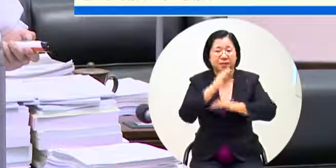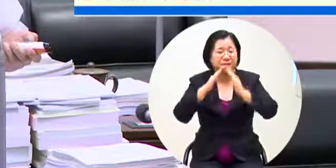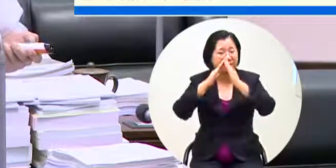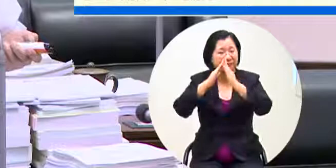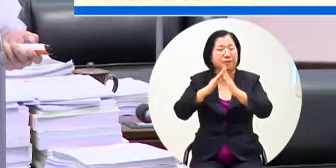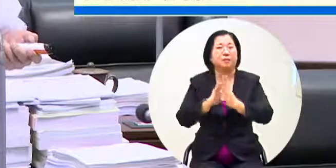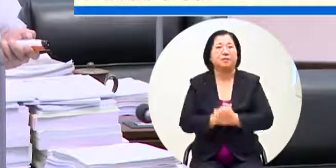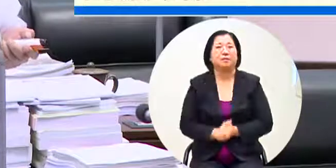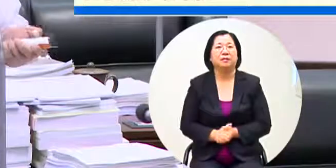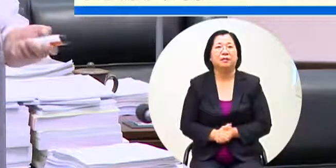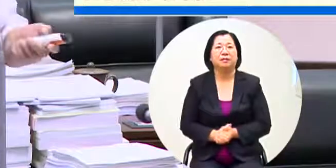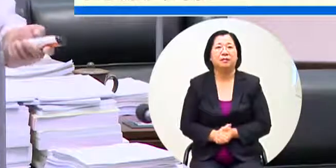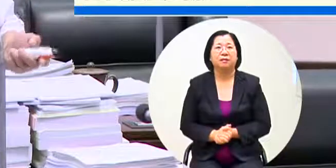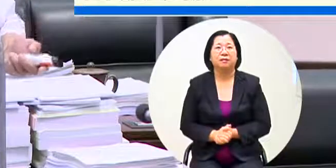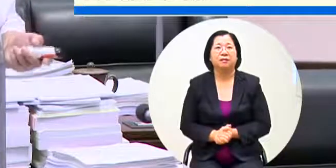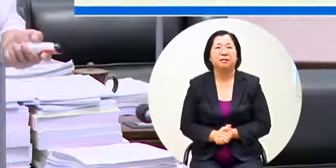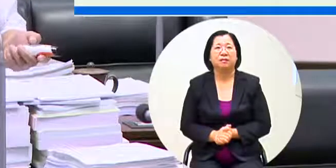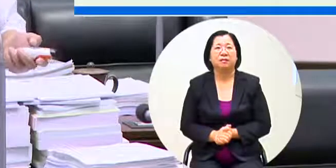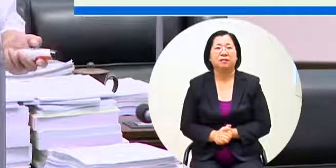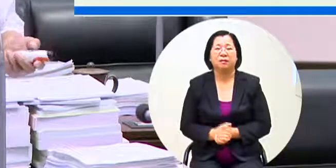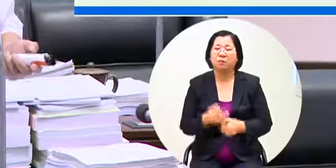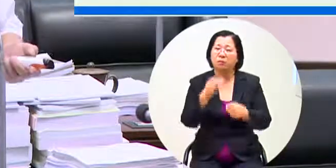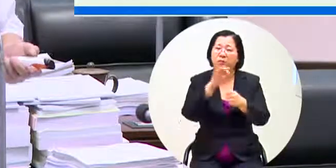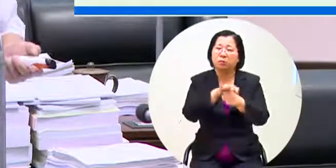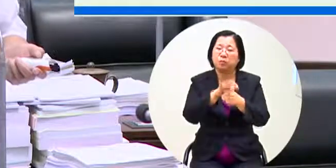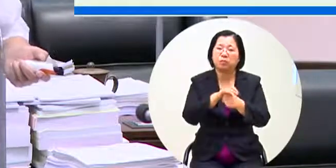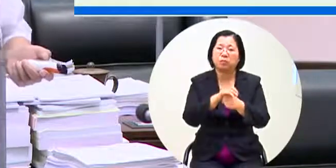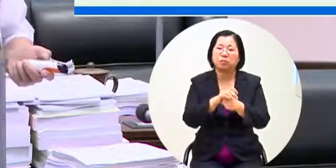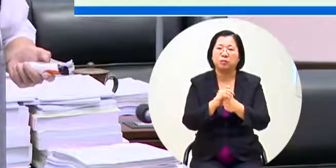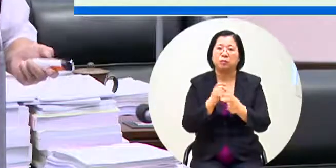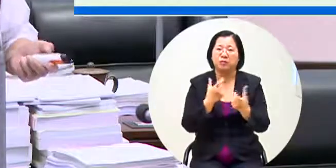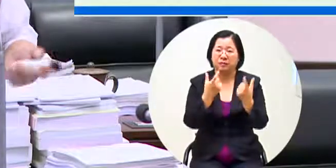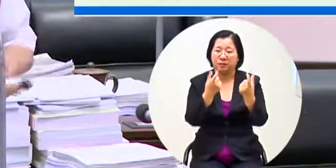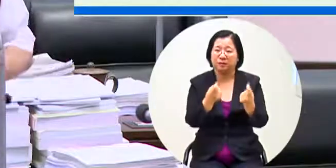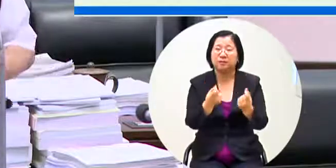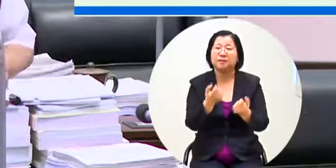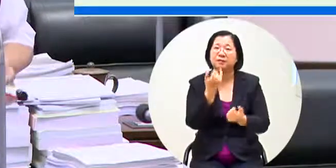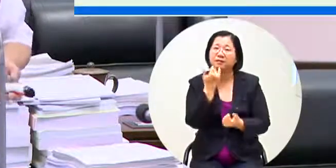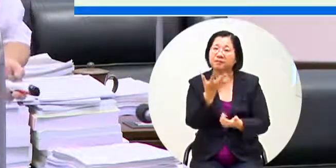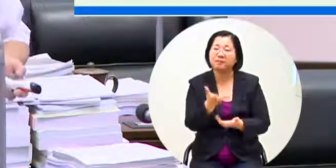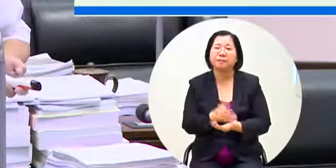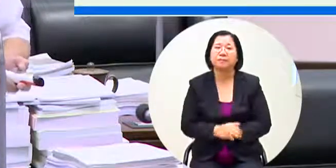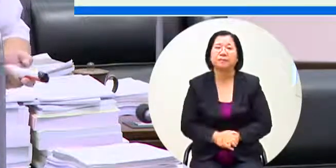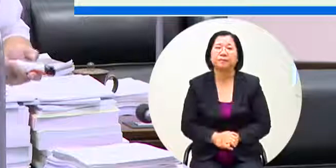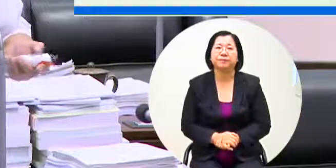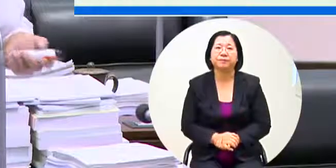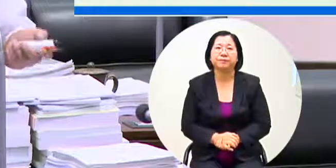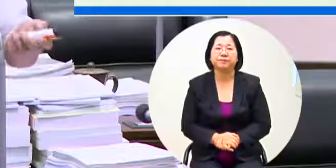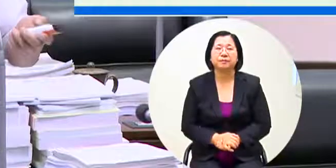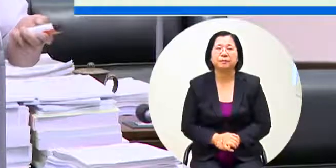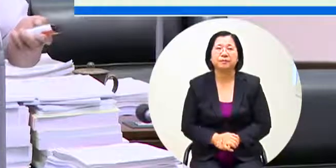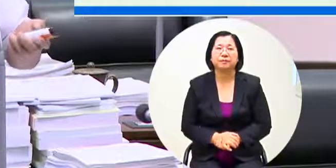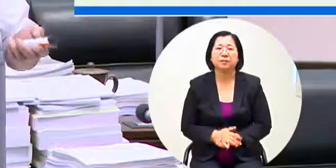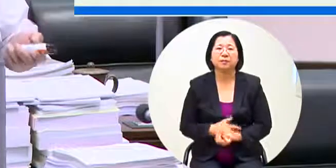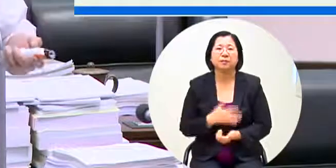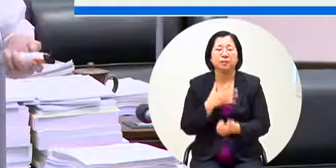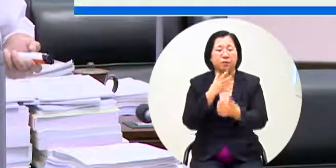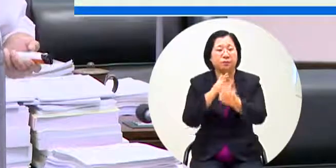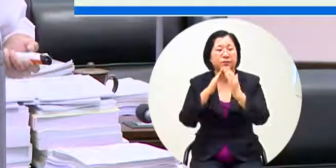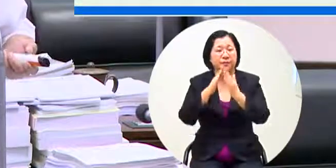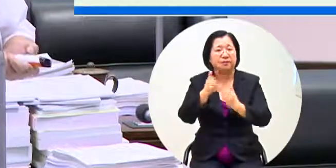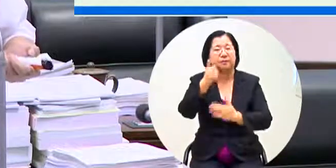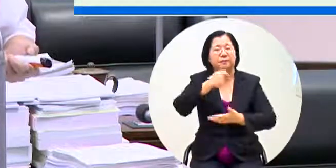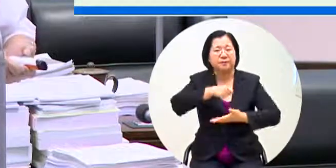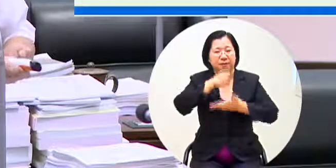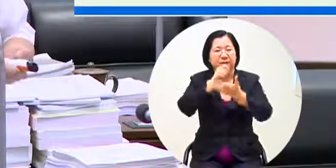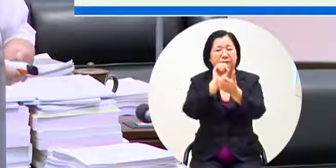这个补助诶，这个方式来行啦吼。啊，是毋是讲，甲咱市长啊建议吼，这